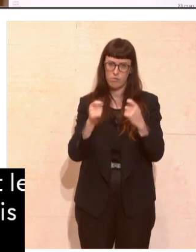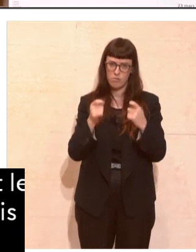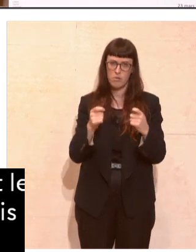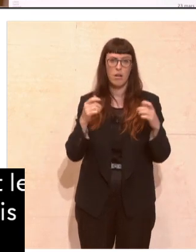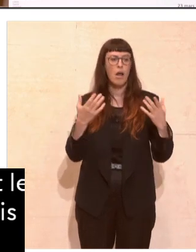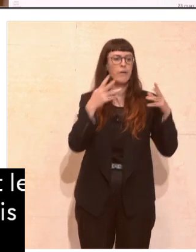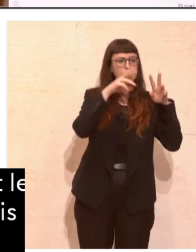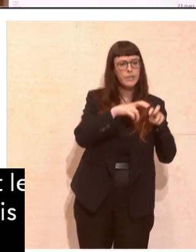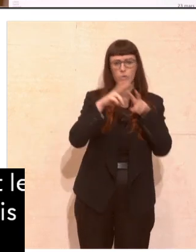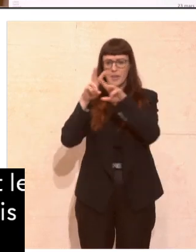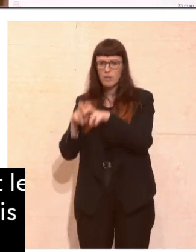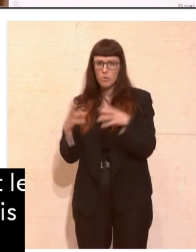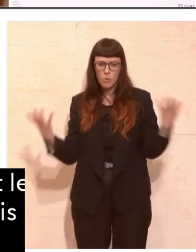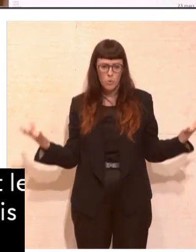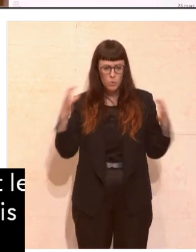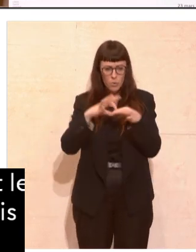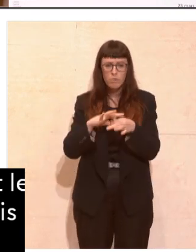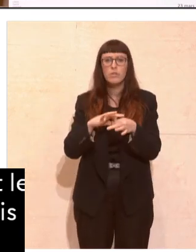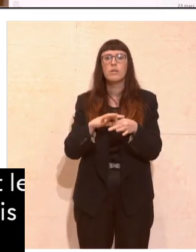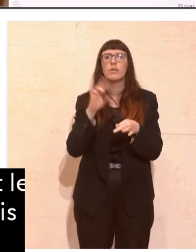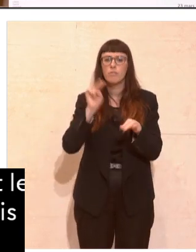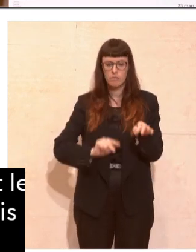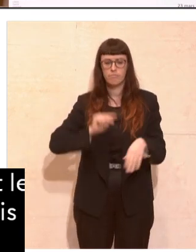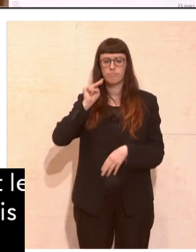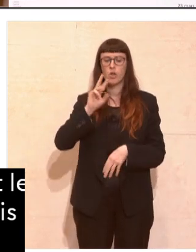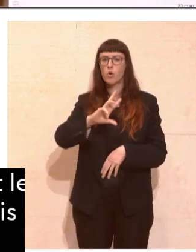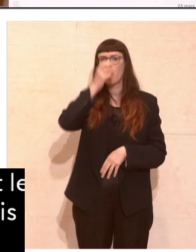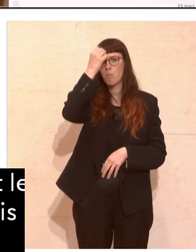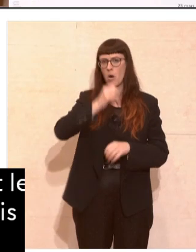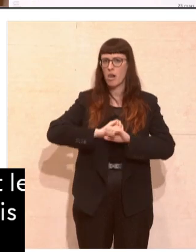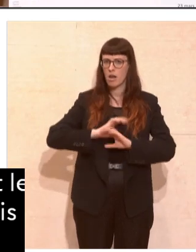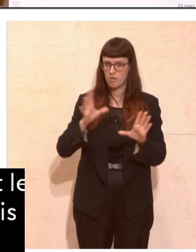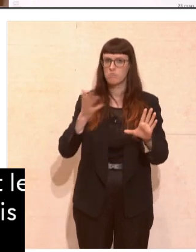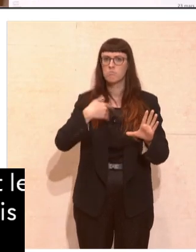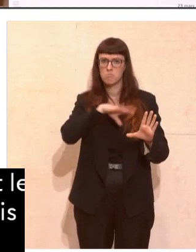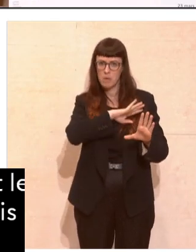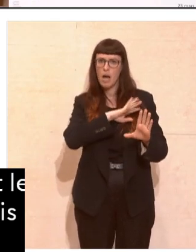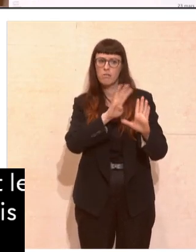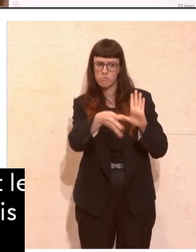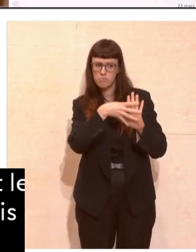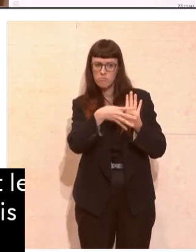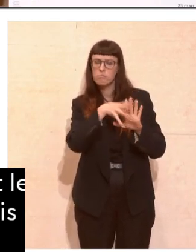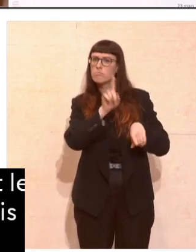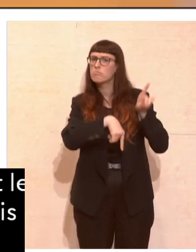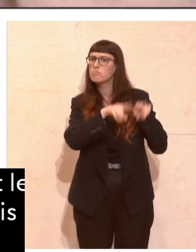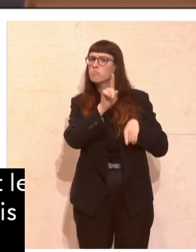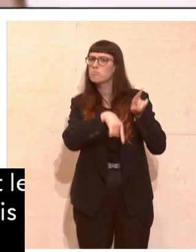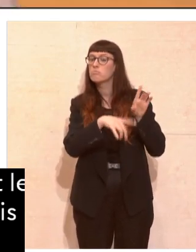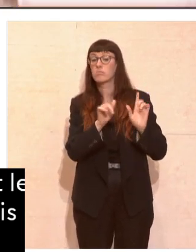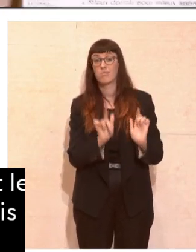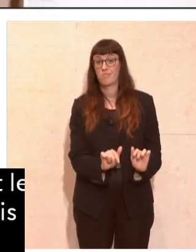et on doit comprendre cette association-là, souvent en ajustant sur d'autres variables pour être certaine que l'association